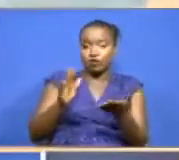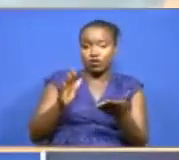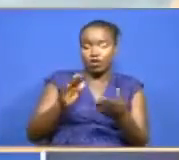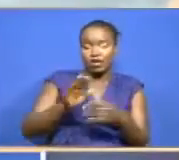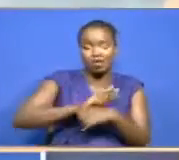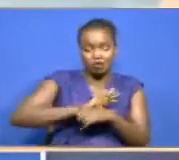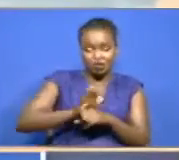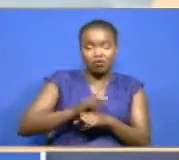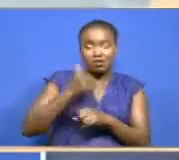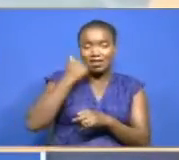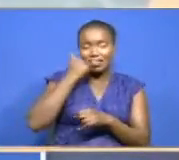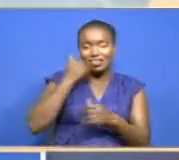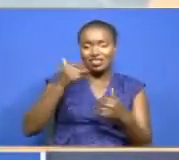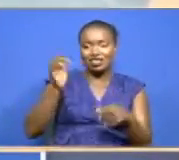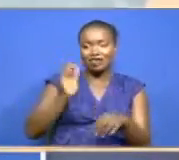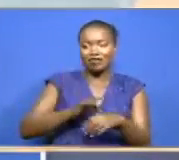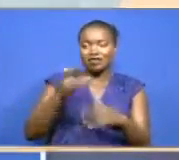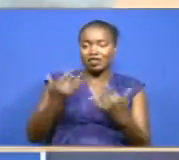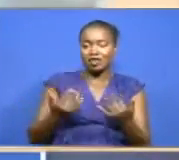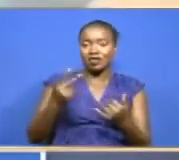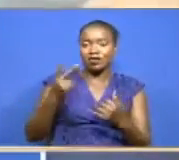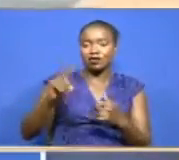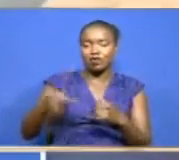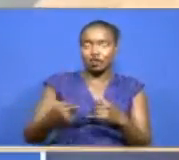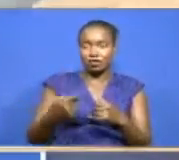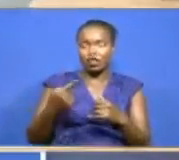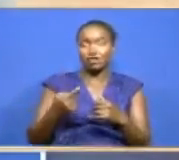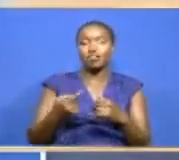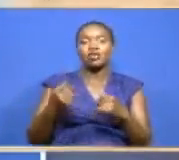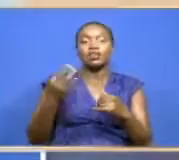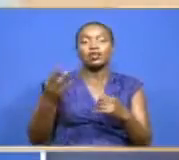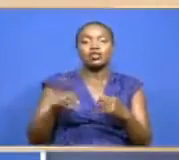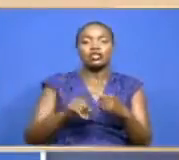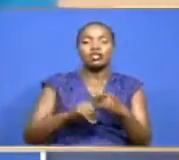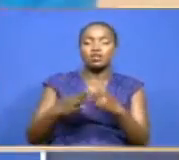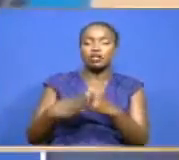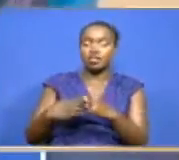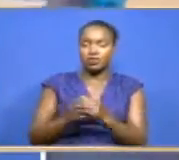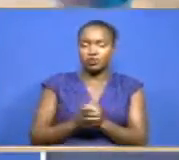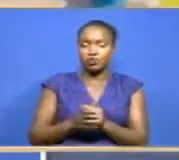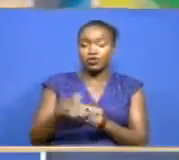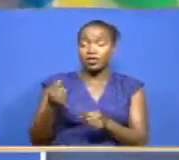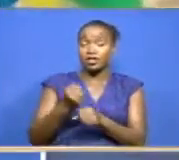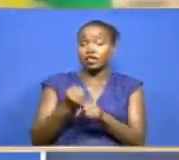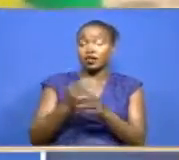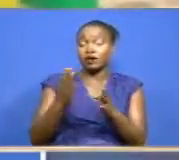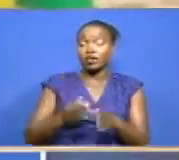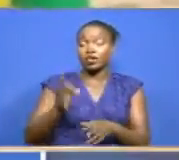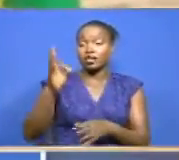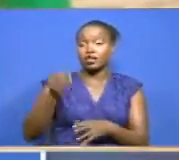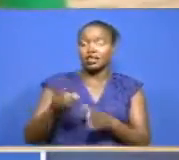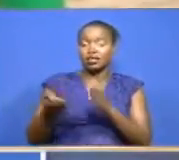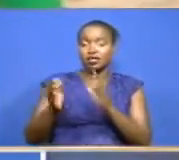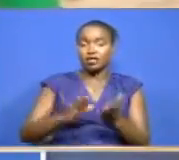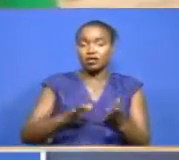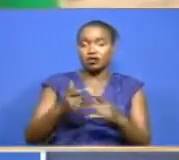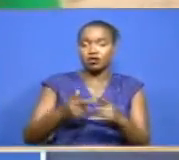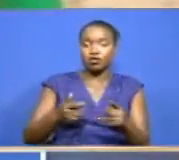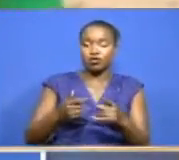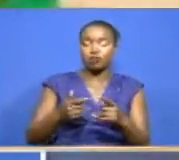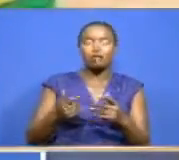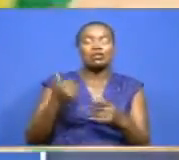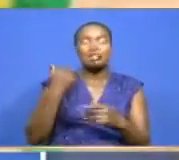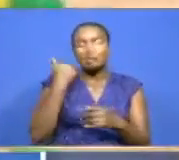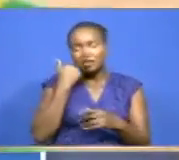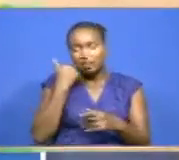idadi jumla walioambukizwa kuwa 2369. Wahudumu wengine 30 wa afya wameaga dunia baada ya kuugua